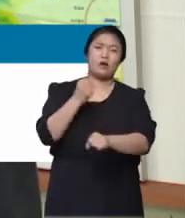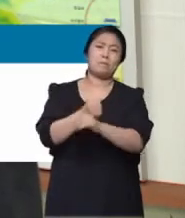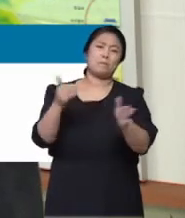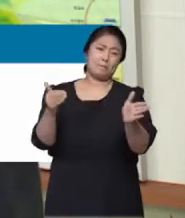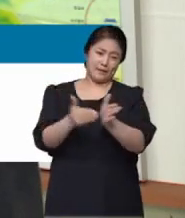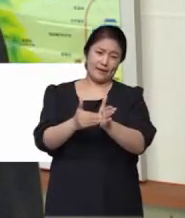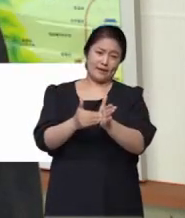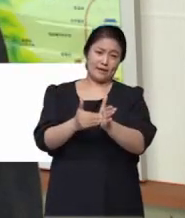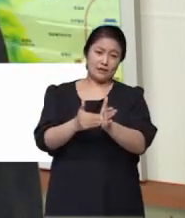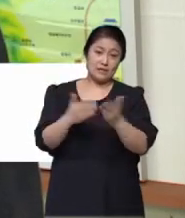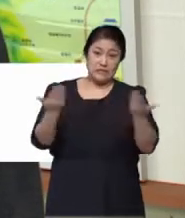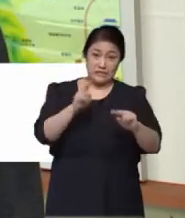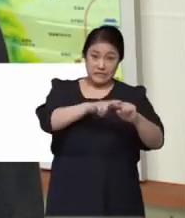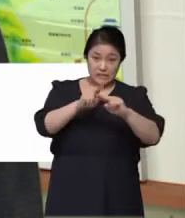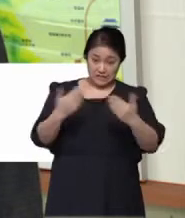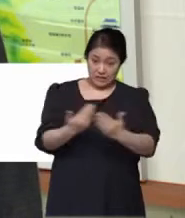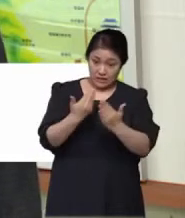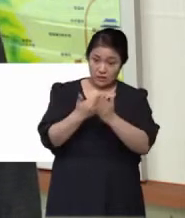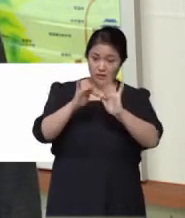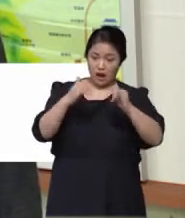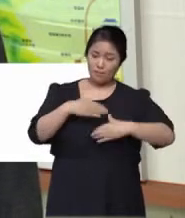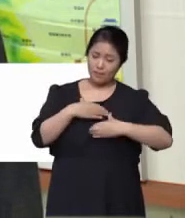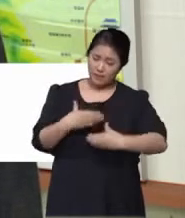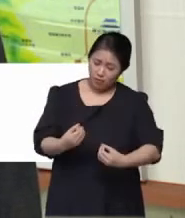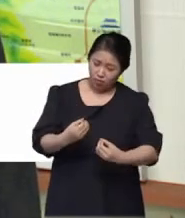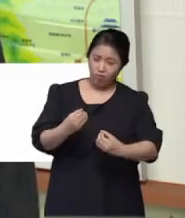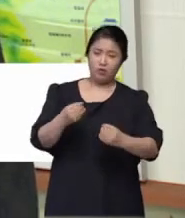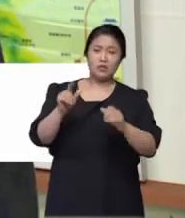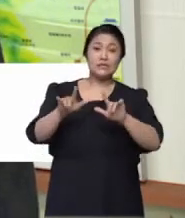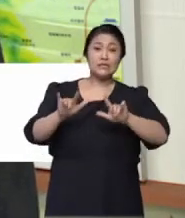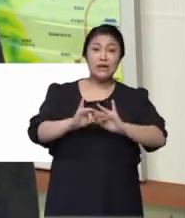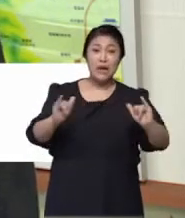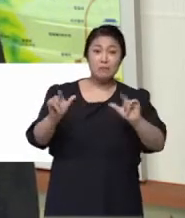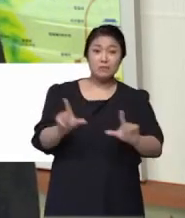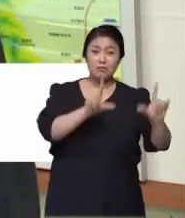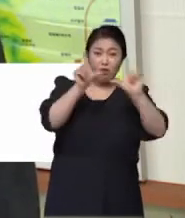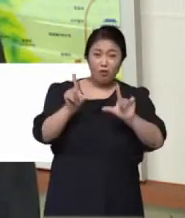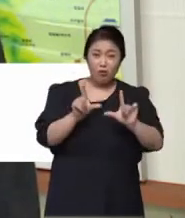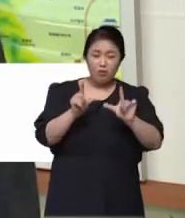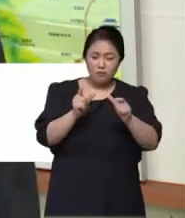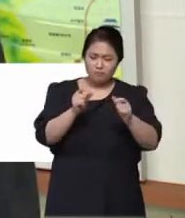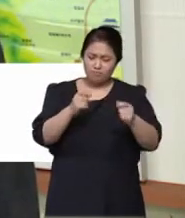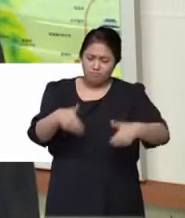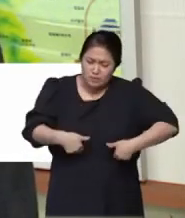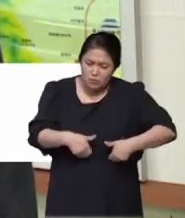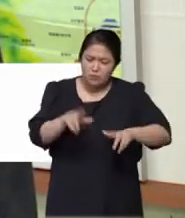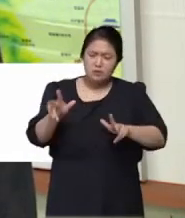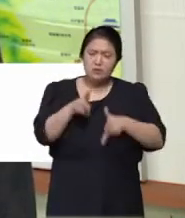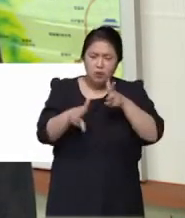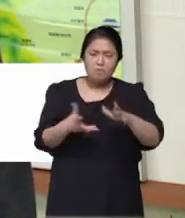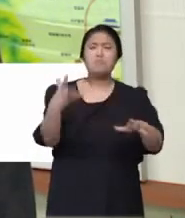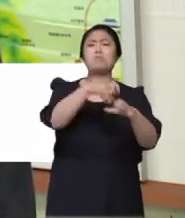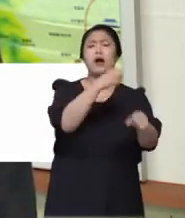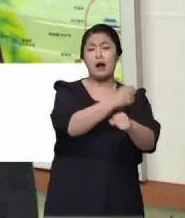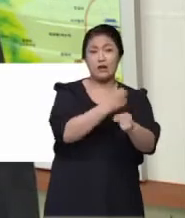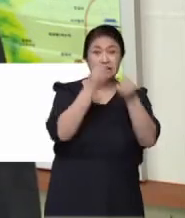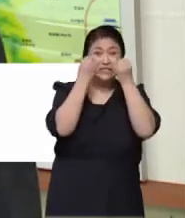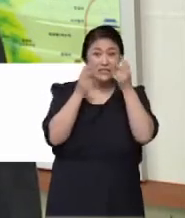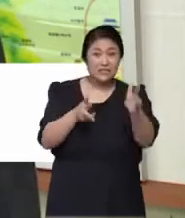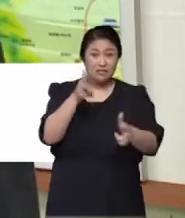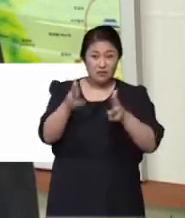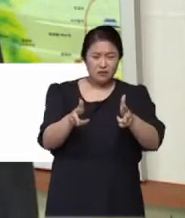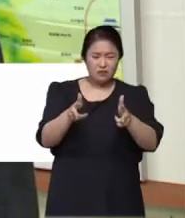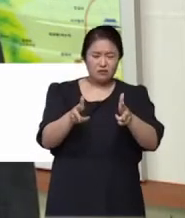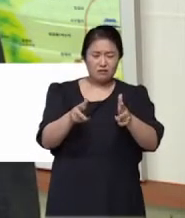실시했습니다. 일자리 창출, 민생 안정 등 주민 생활과 밀접한 사업은 적극 반영하였고, 신규